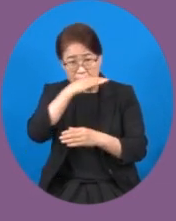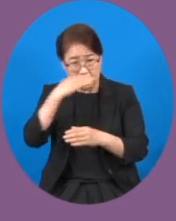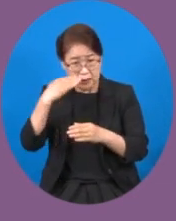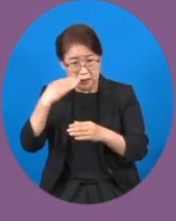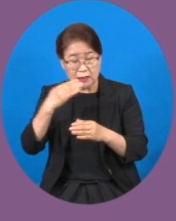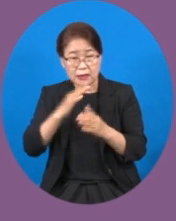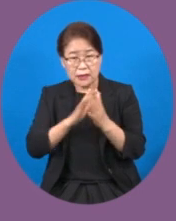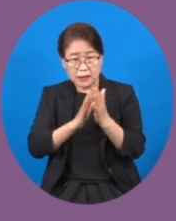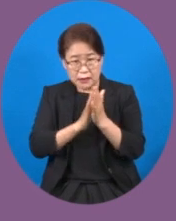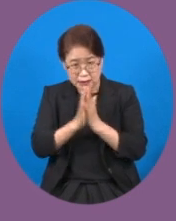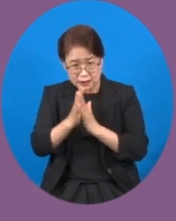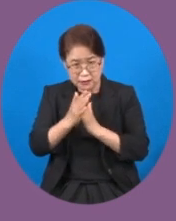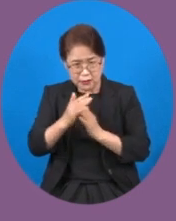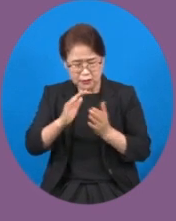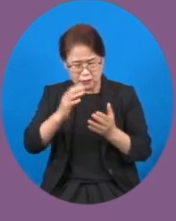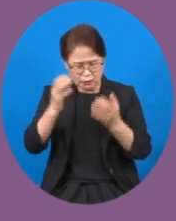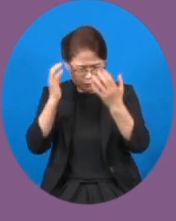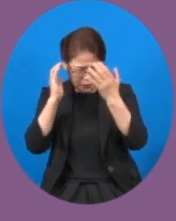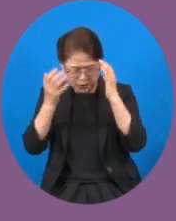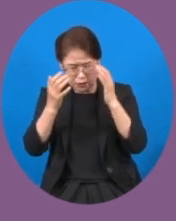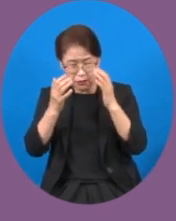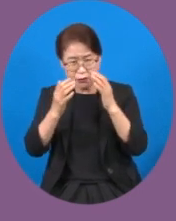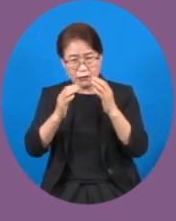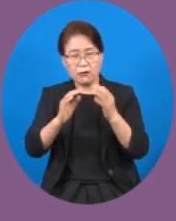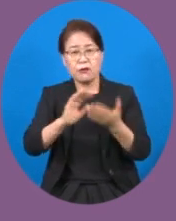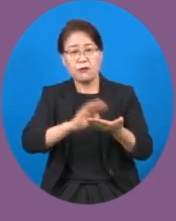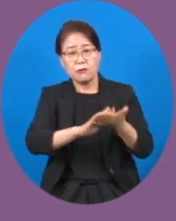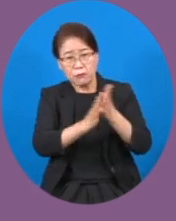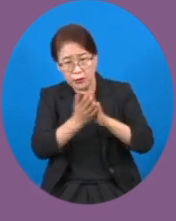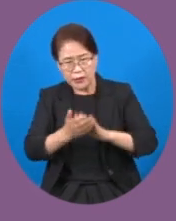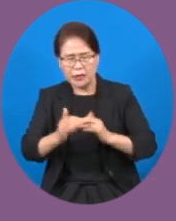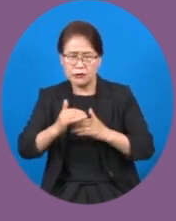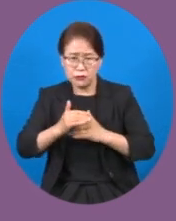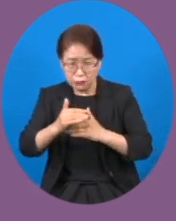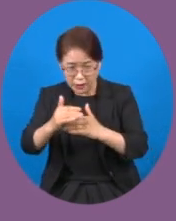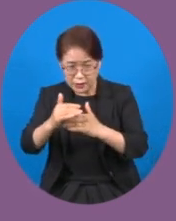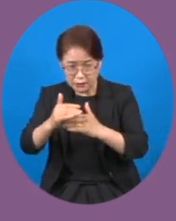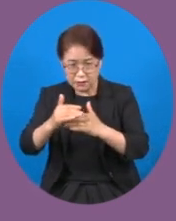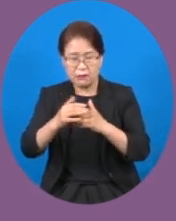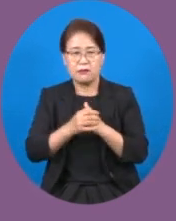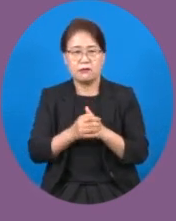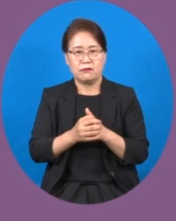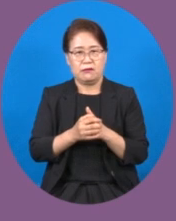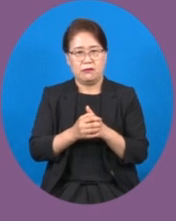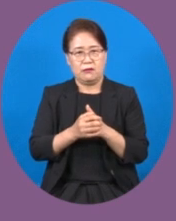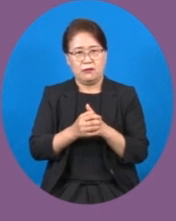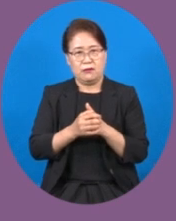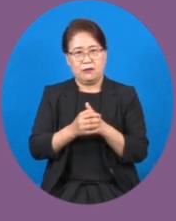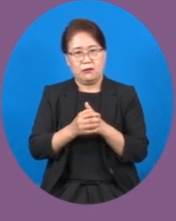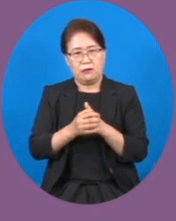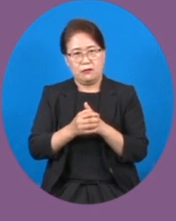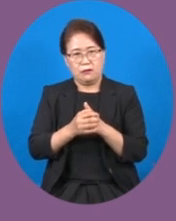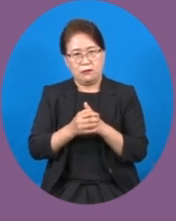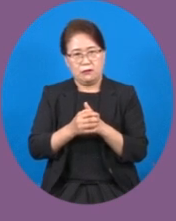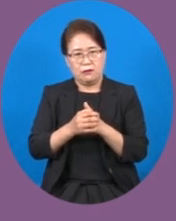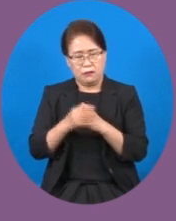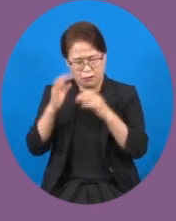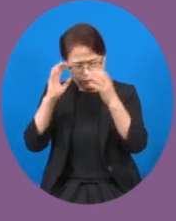무질소로 변하는 과정이며 반대로 무질소에서 질소로 바뀌는 것은 저절로 일어나지 않는다라고